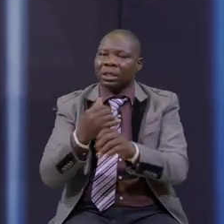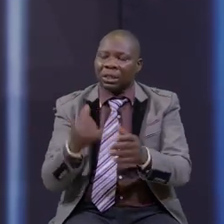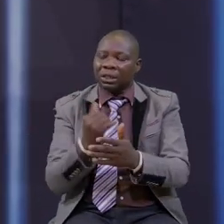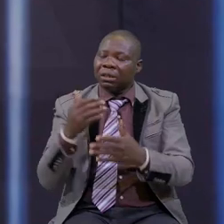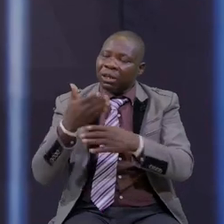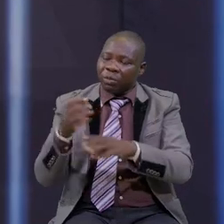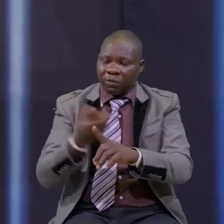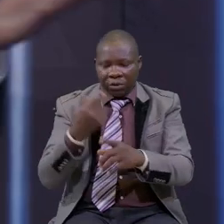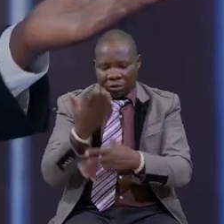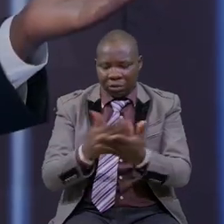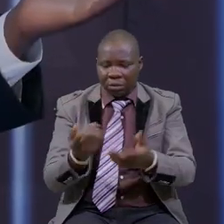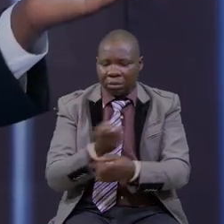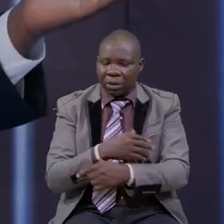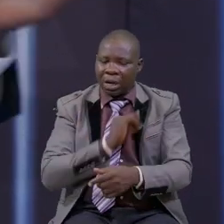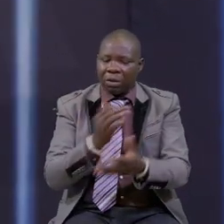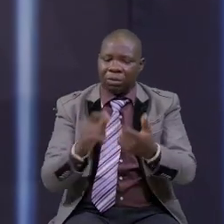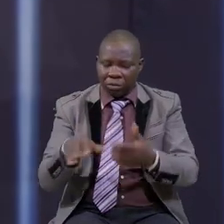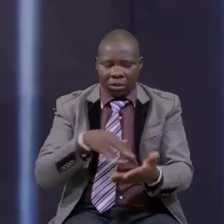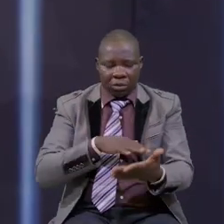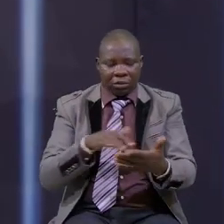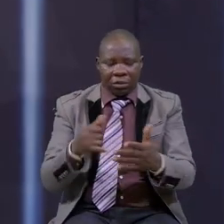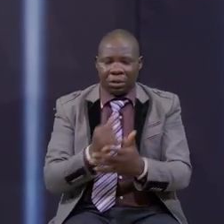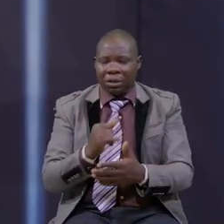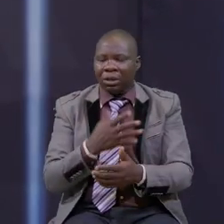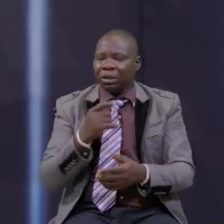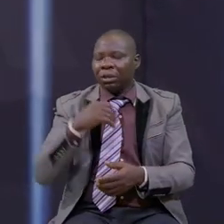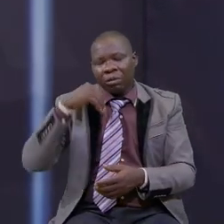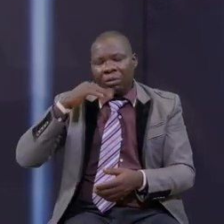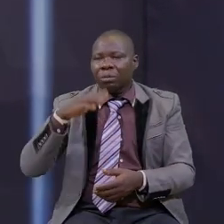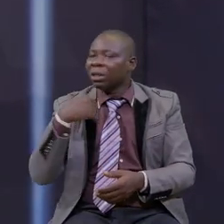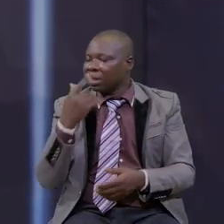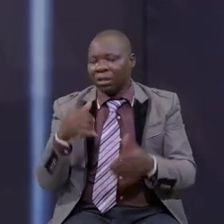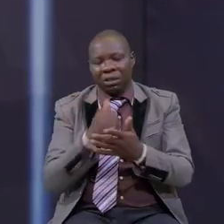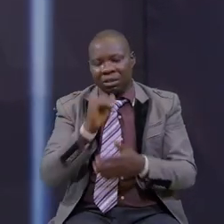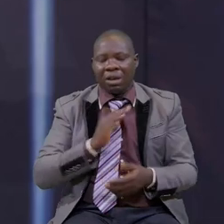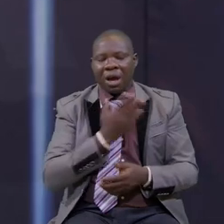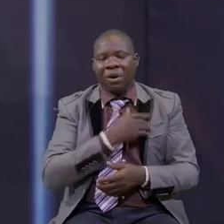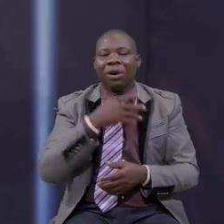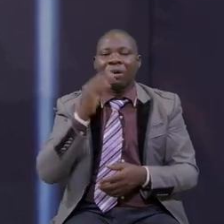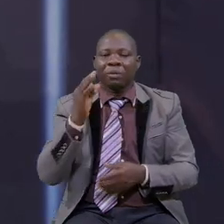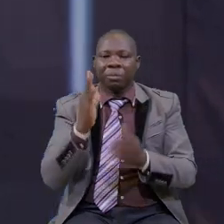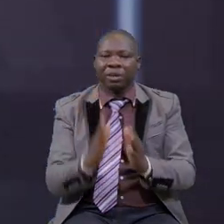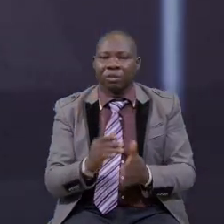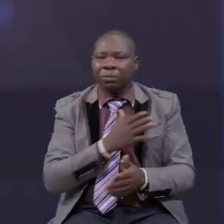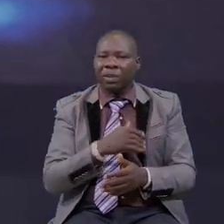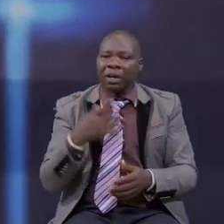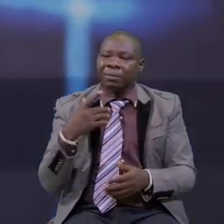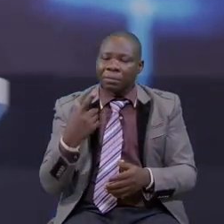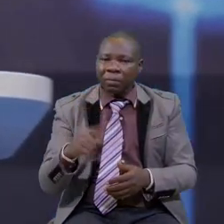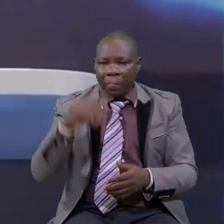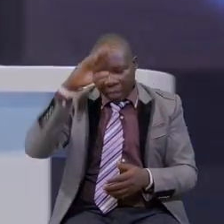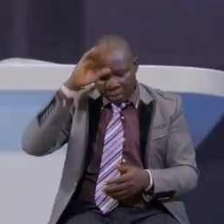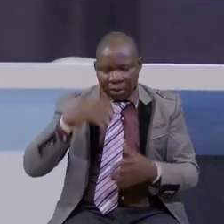Je vais étudier ceci. La femme a dit, après tout, il était son pasteur. Spurgeon l'a amené à la banque. Il a